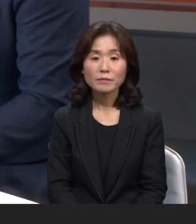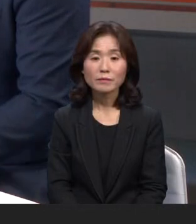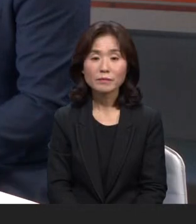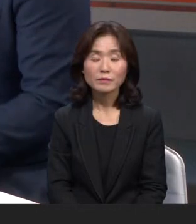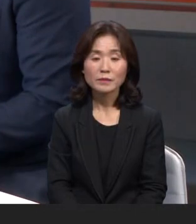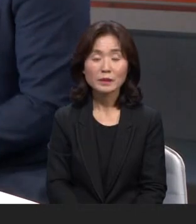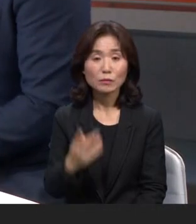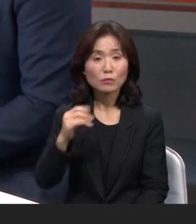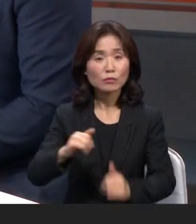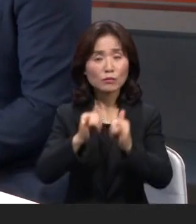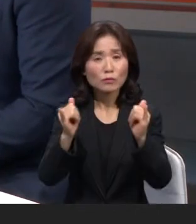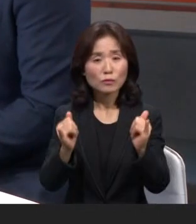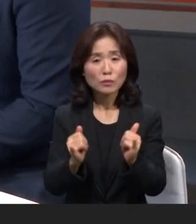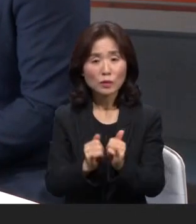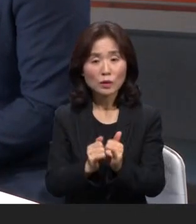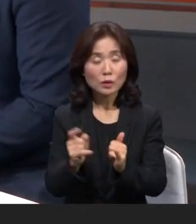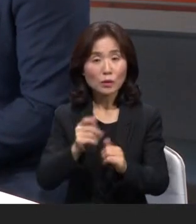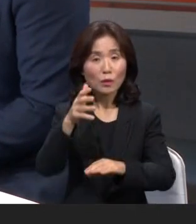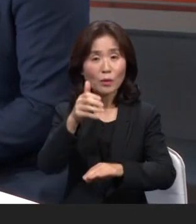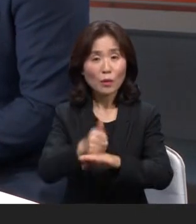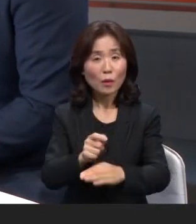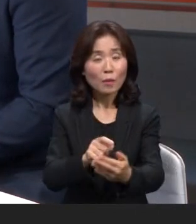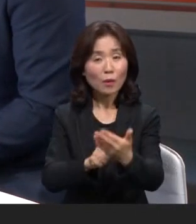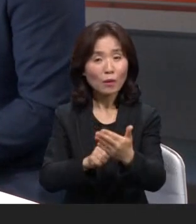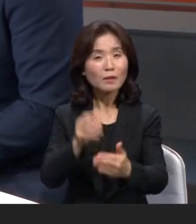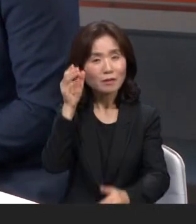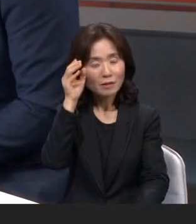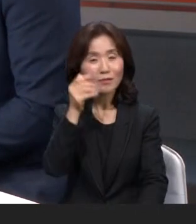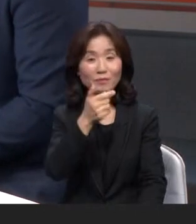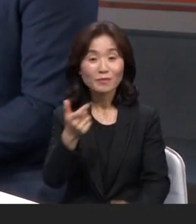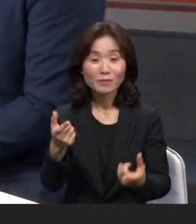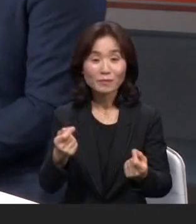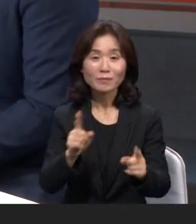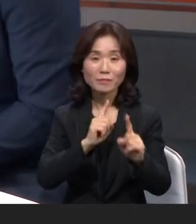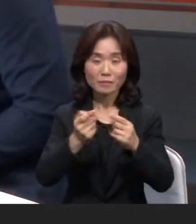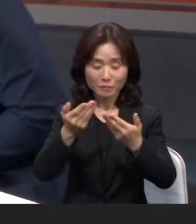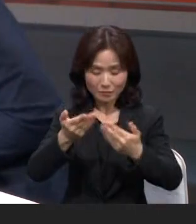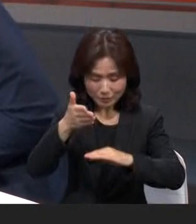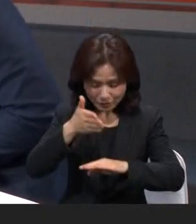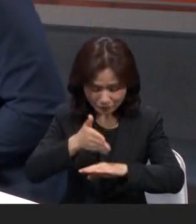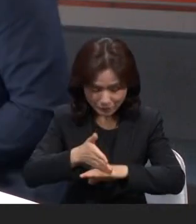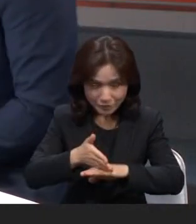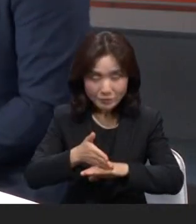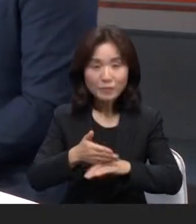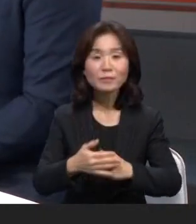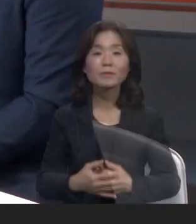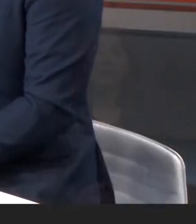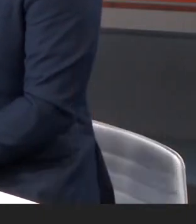과연 미국 사회가 어떤 결론을 내놓을지 아주 기대가 됩니다. 네. 네, 오늘 얘기 잘 들었습니다.